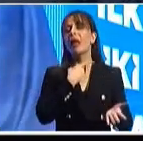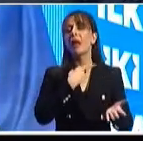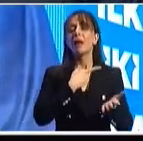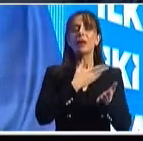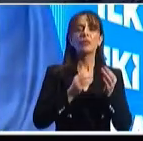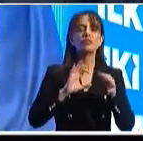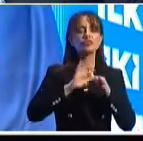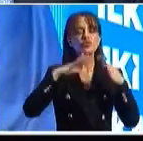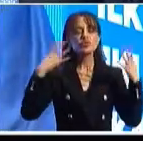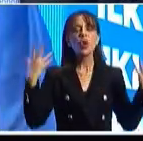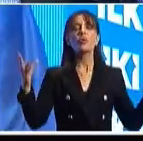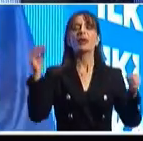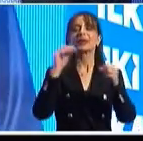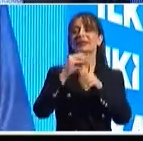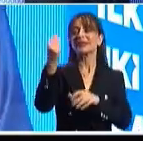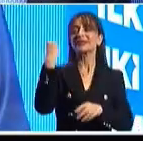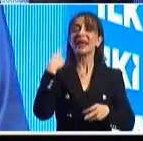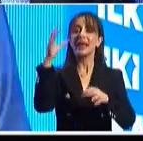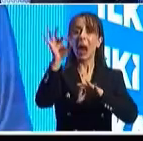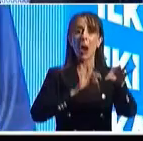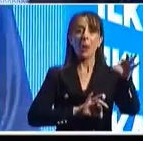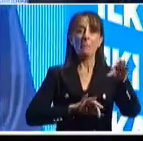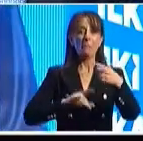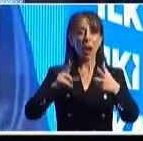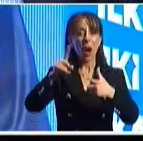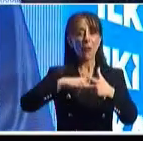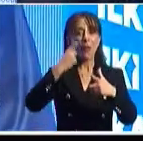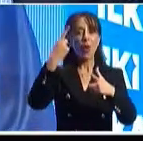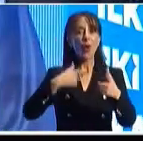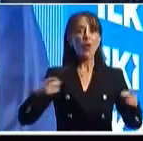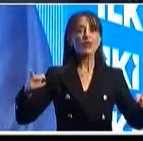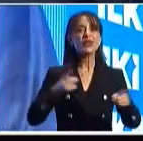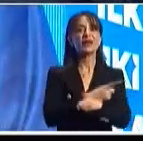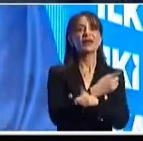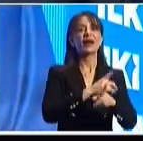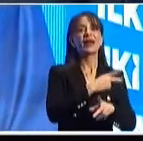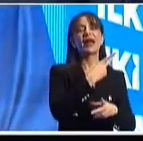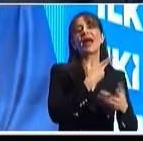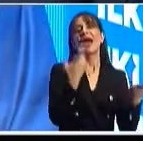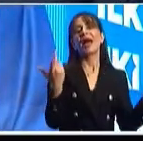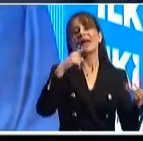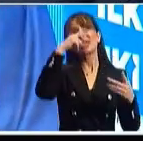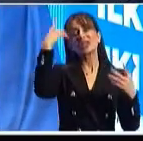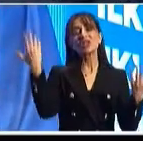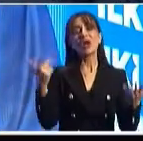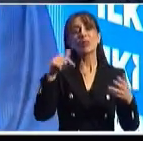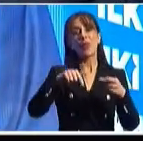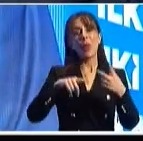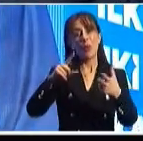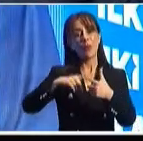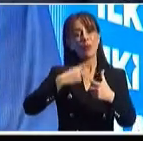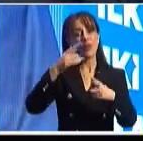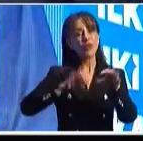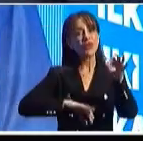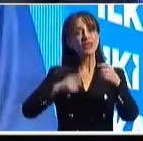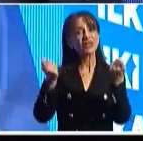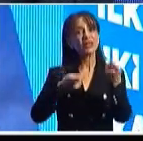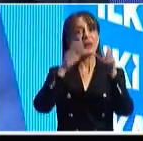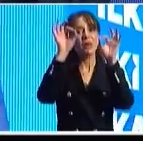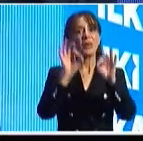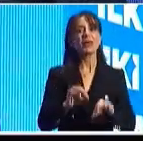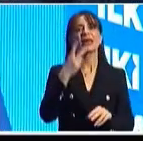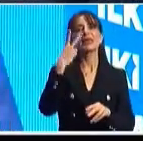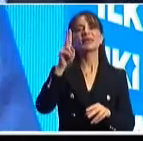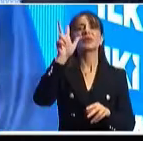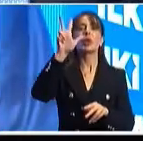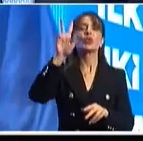hatlarıyla 2029'dan 34 yılına kadar inşallah bu projeleri hayata geçireceğiz. Ve 2034